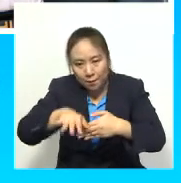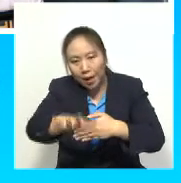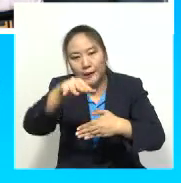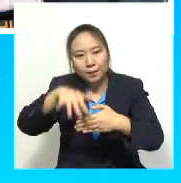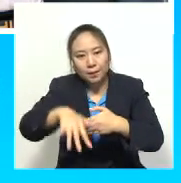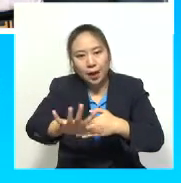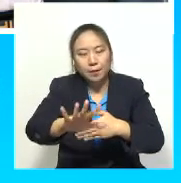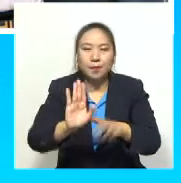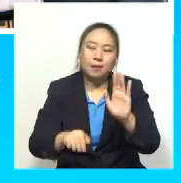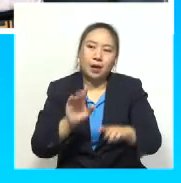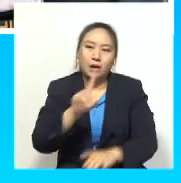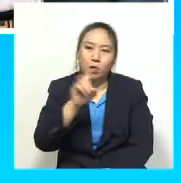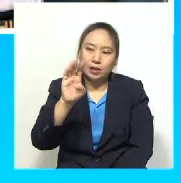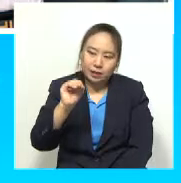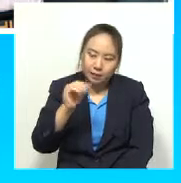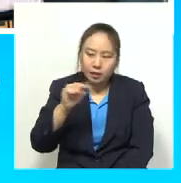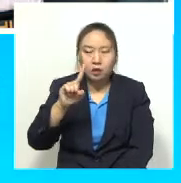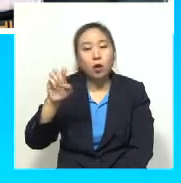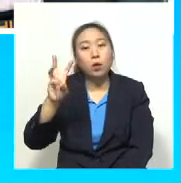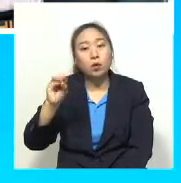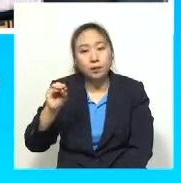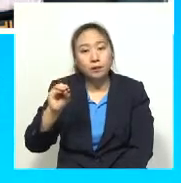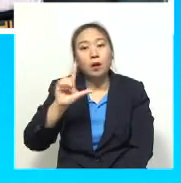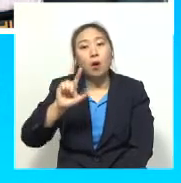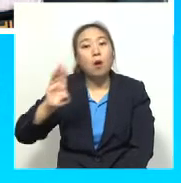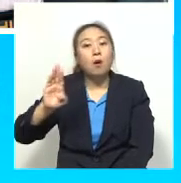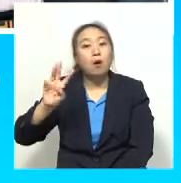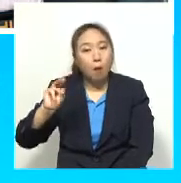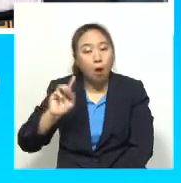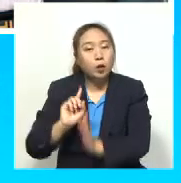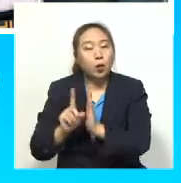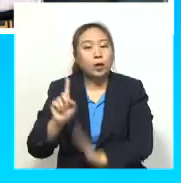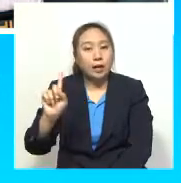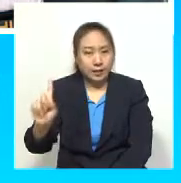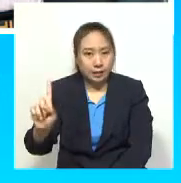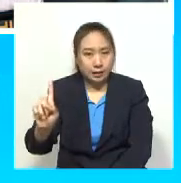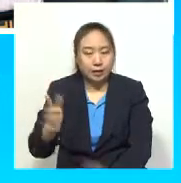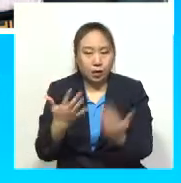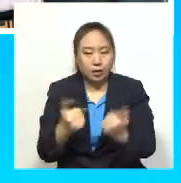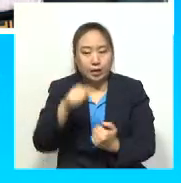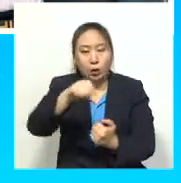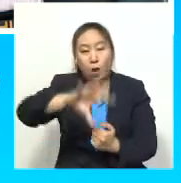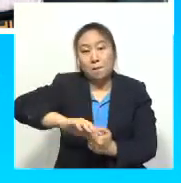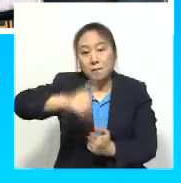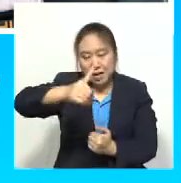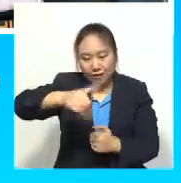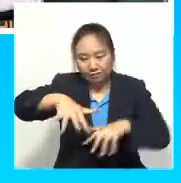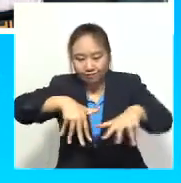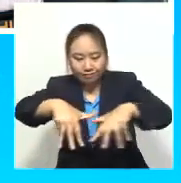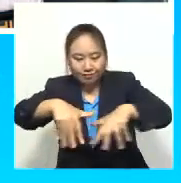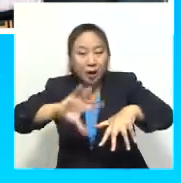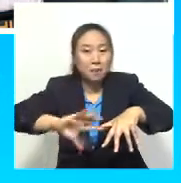ประมาณ 140-160 ลูกบาศก์เมตรต่อนาทีตรงนี้นะครับแต่ในตัวเมืองของเราในเขตเทศบาลเมืองเนี่ยครับจ